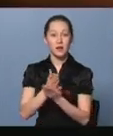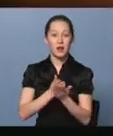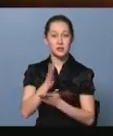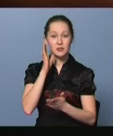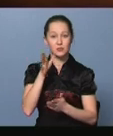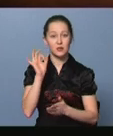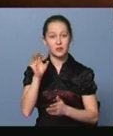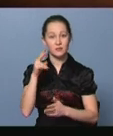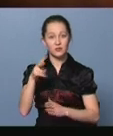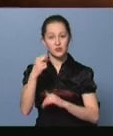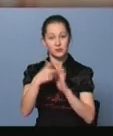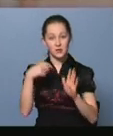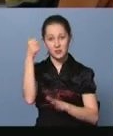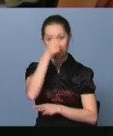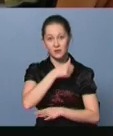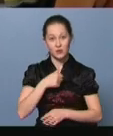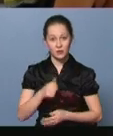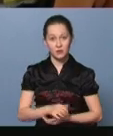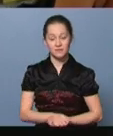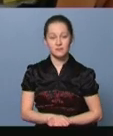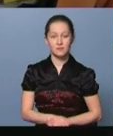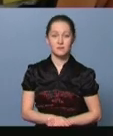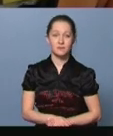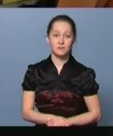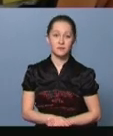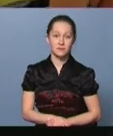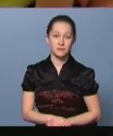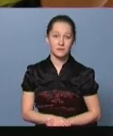на октябрь 2017 года. Елена Обуховская, Илья